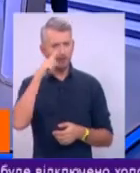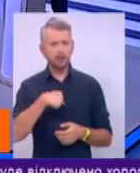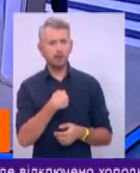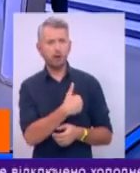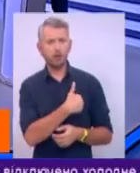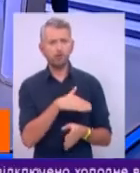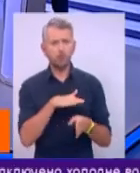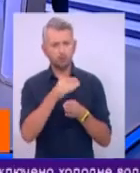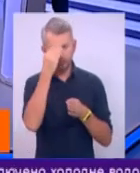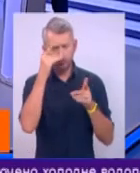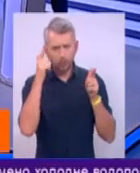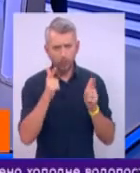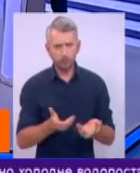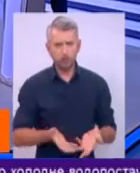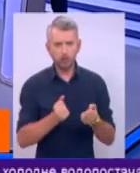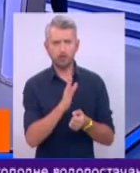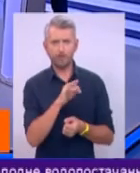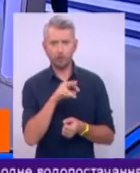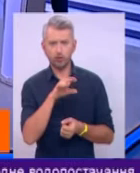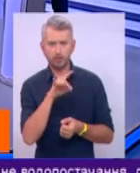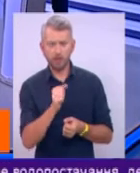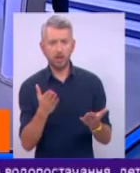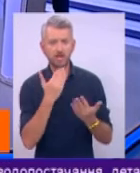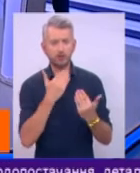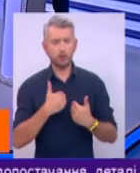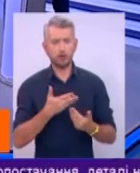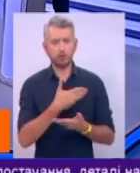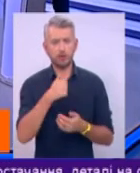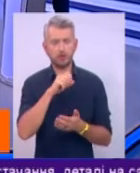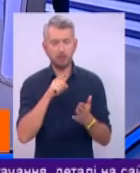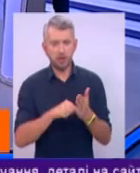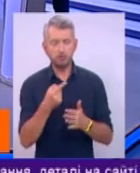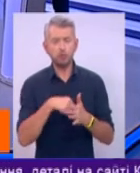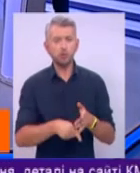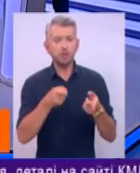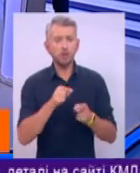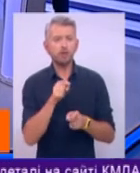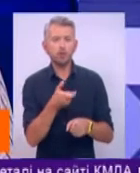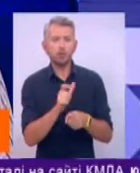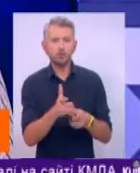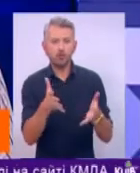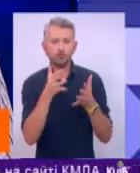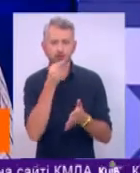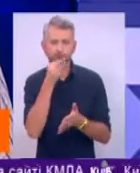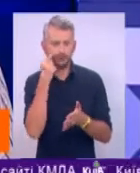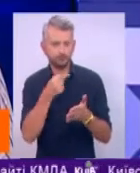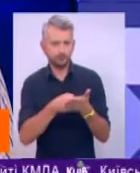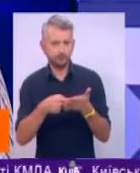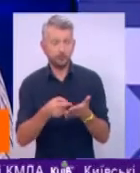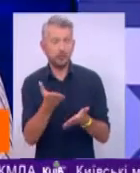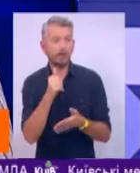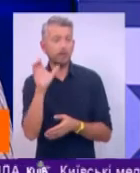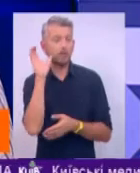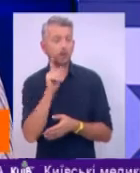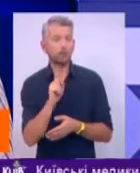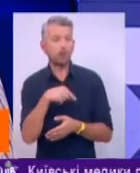абсолютно погодитися і підтримати Володимира, який звернувся до нас із запитанням, тому що насправді він дуже чітко проставив акценти. От давайте послухаємо,